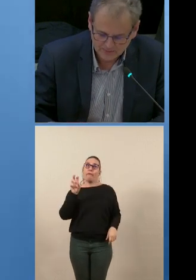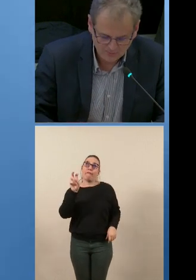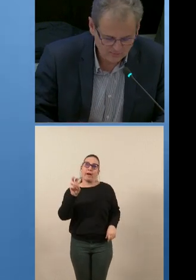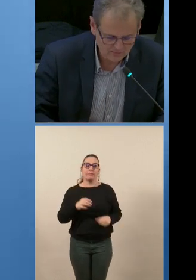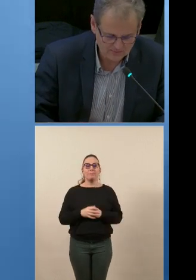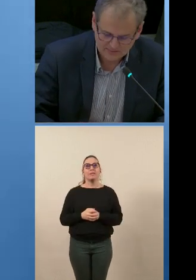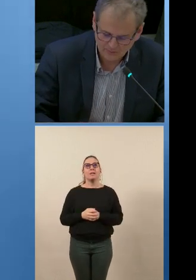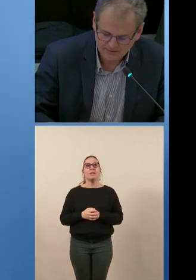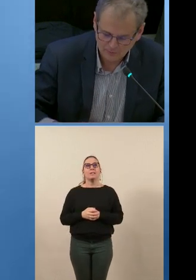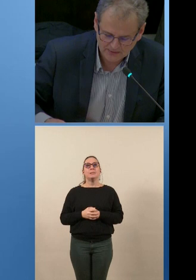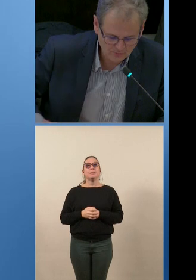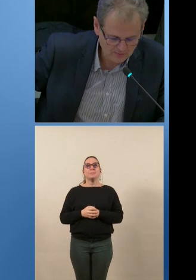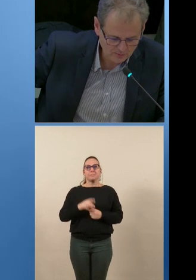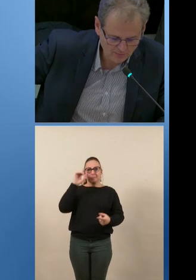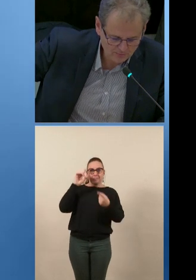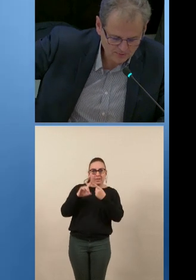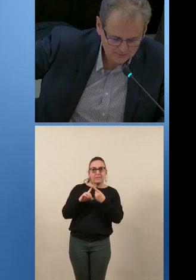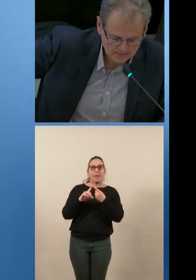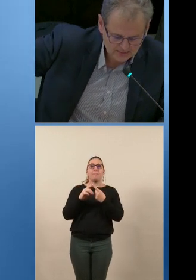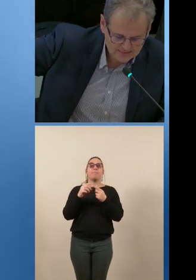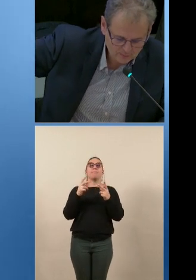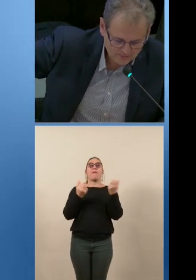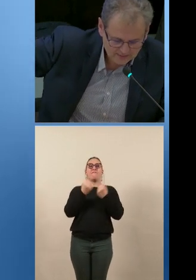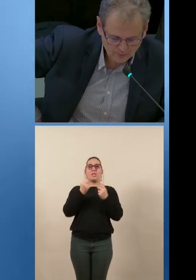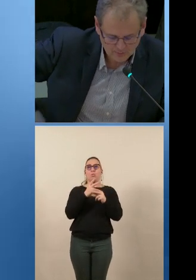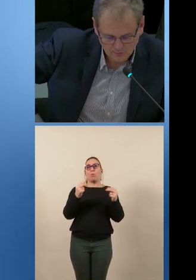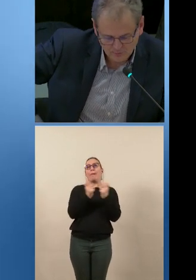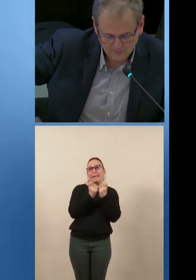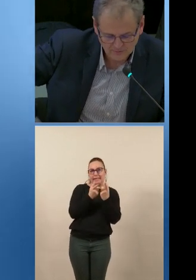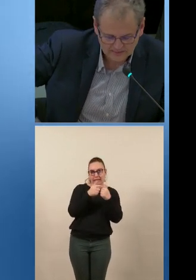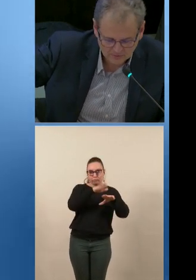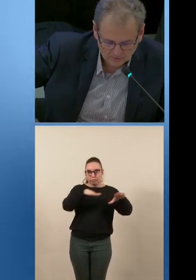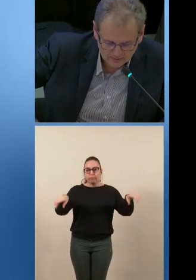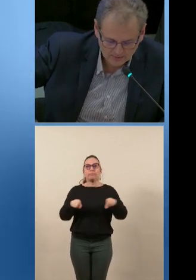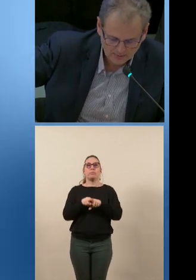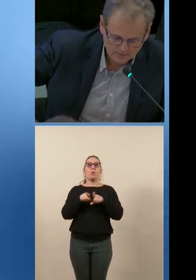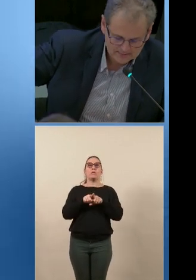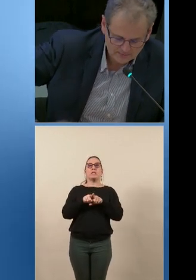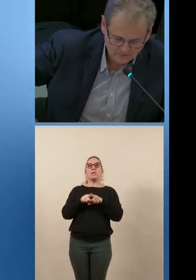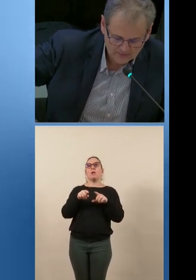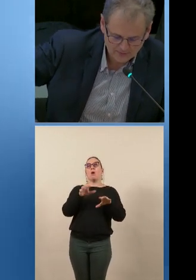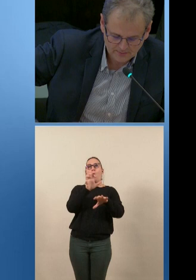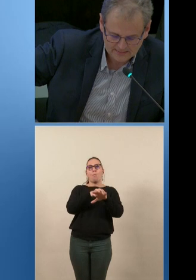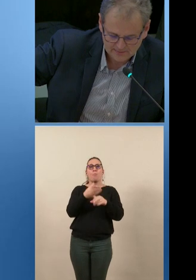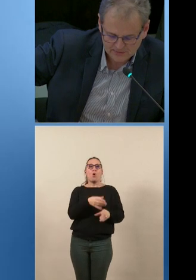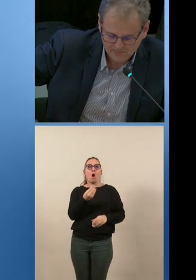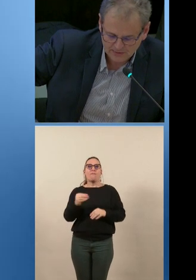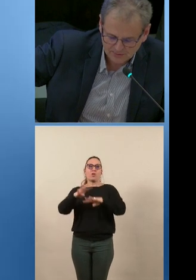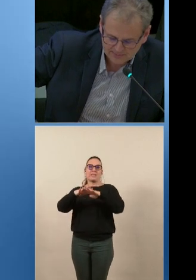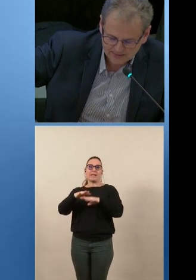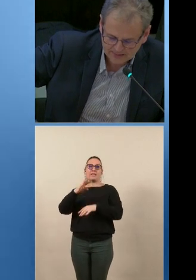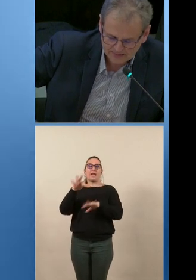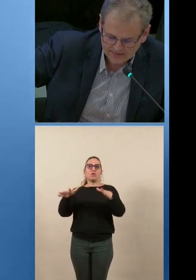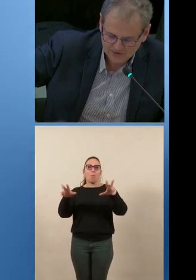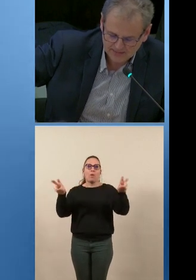parc de ça concerne le parc de véhicules propres ça concerne le pôle enfance des Trembles ça concerne les espaces publics de